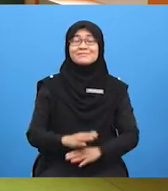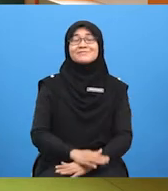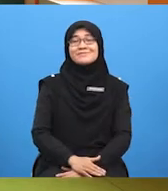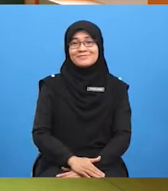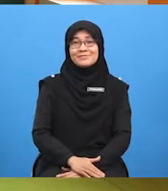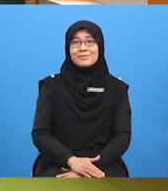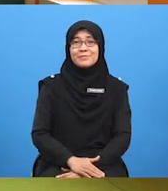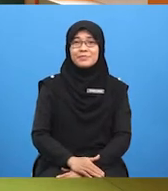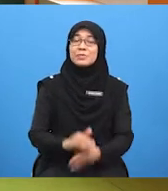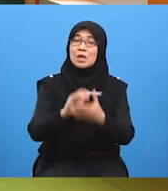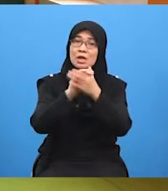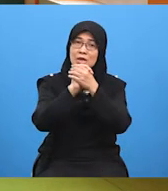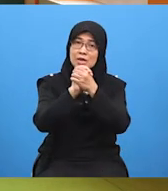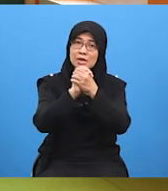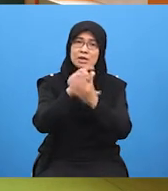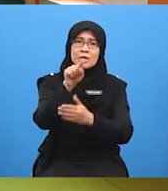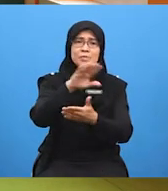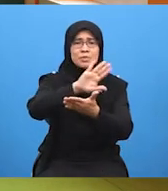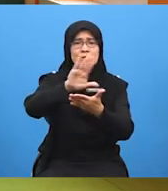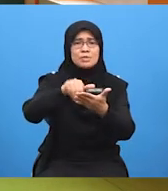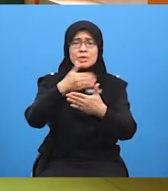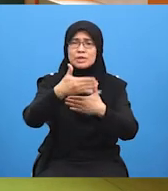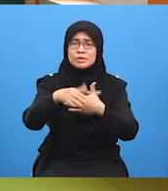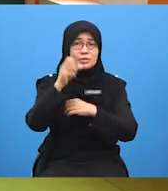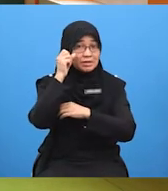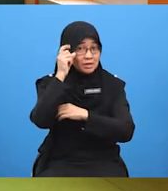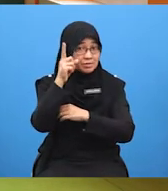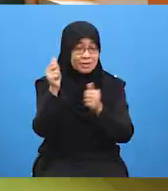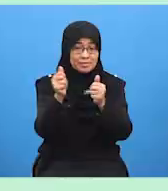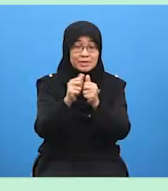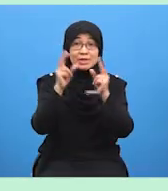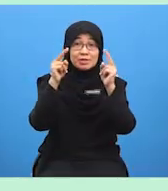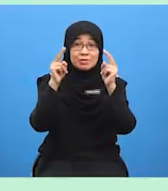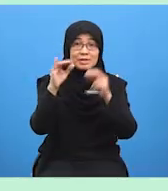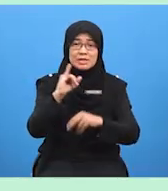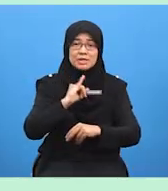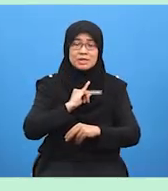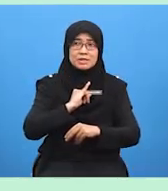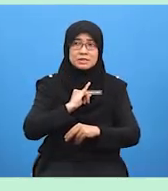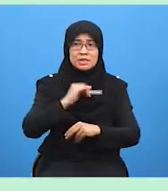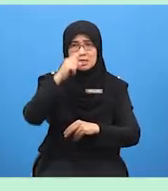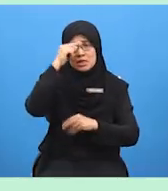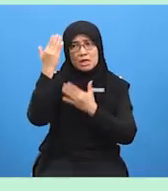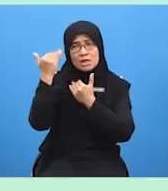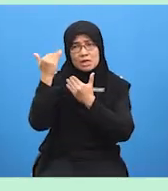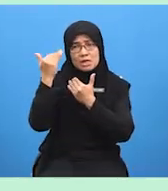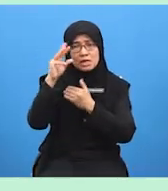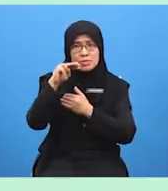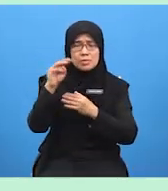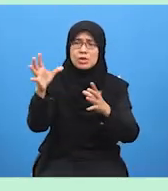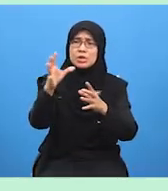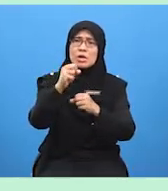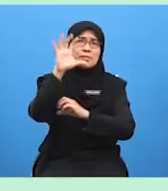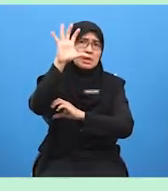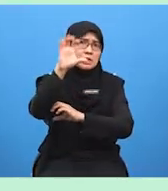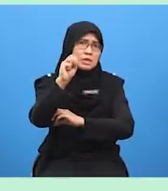Syabas, murid-murid. Nampaknya kamu sudah faham dengan topik kita pada hari ini. Saya harap murid-murid dapat mencapai